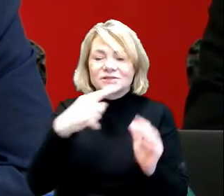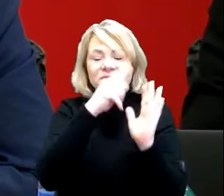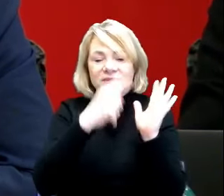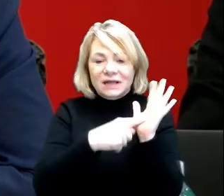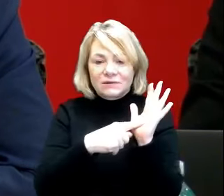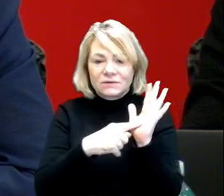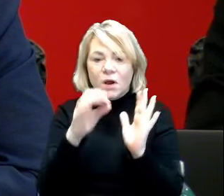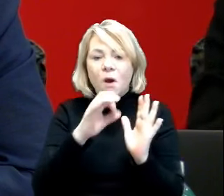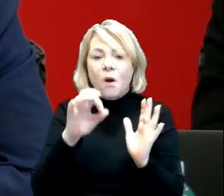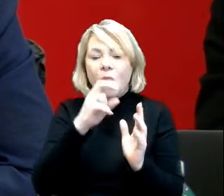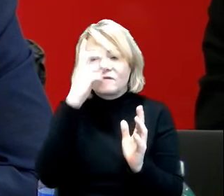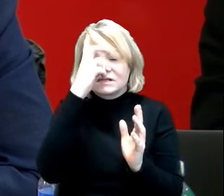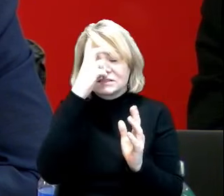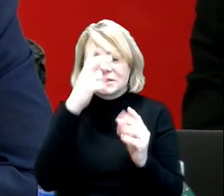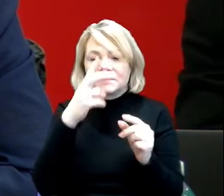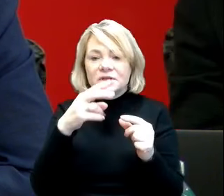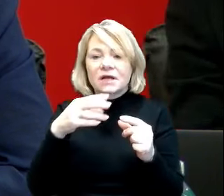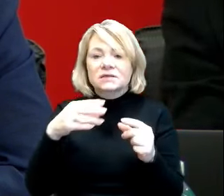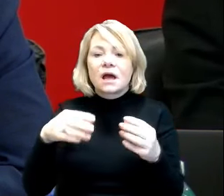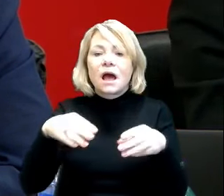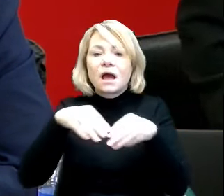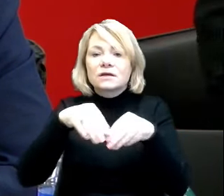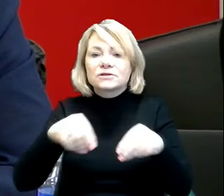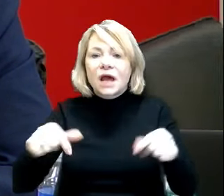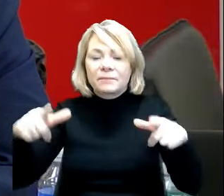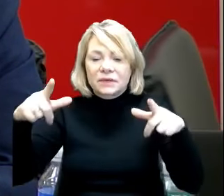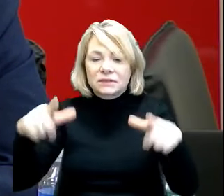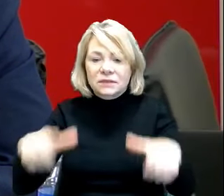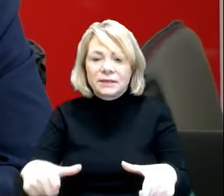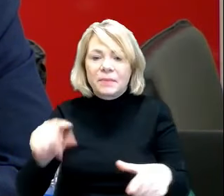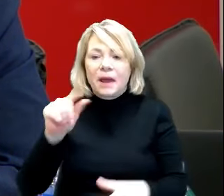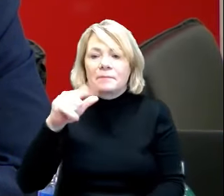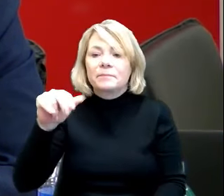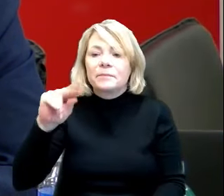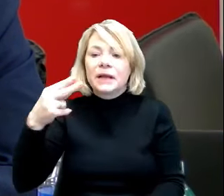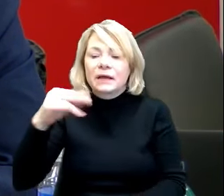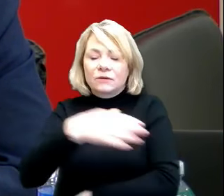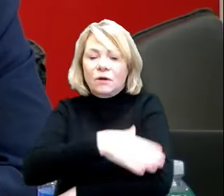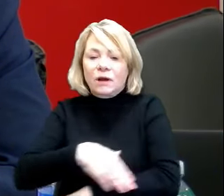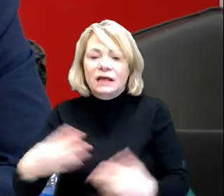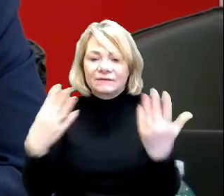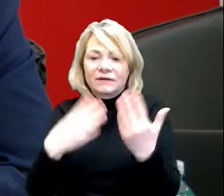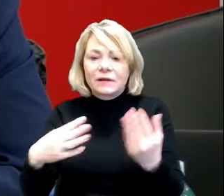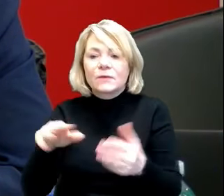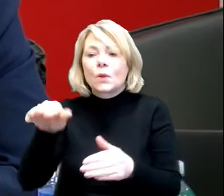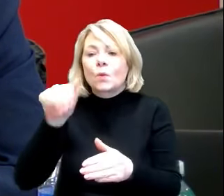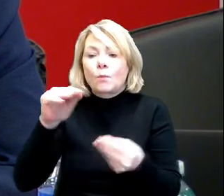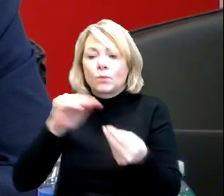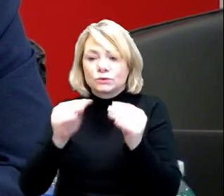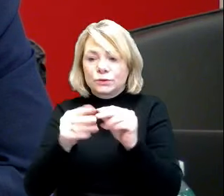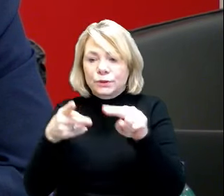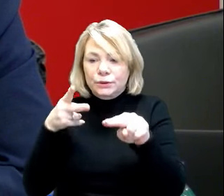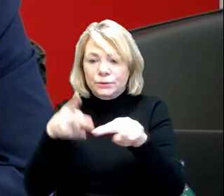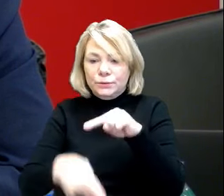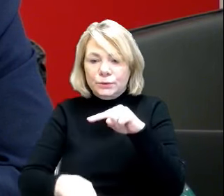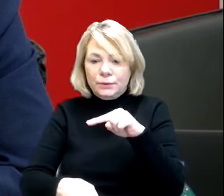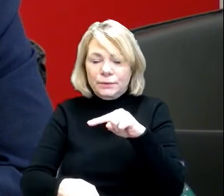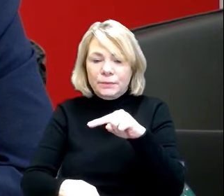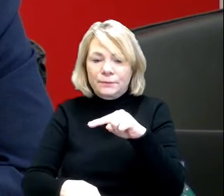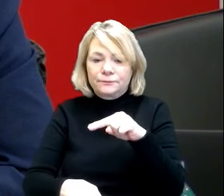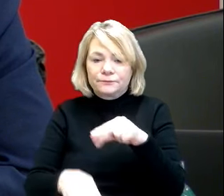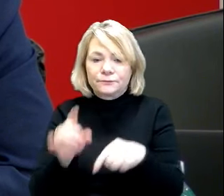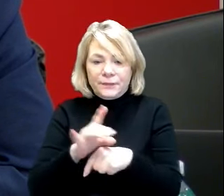valstybinės žemės sklypo plieno gatvė ni klaipėdos nuomos sutarties nutraukimo klaipėdoje tai